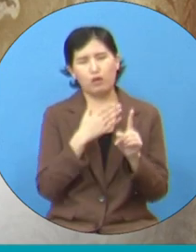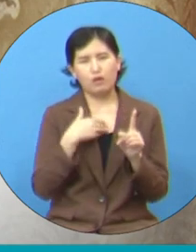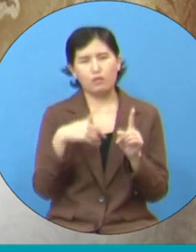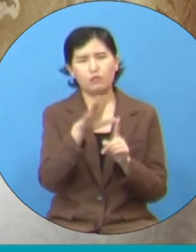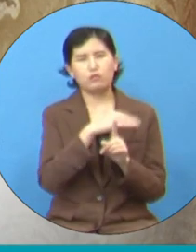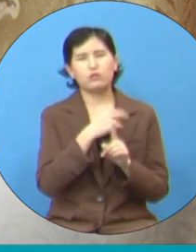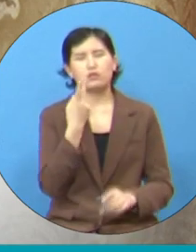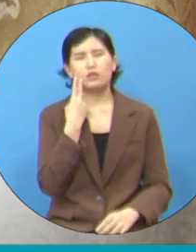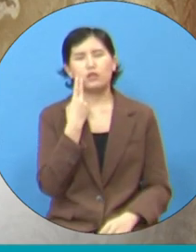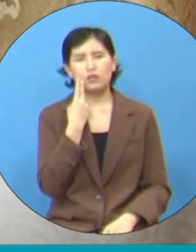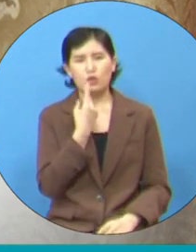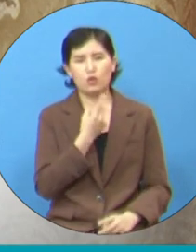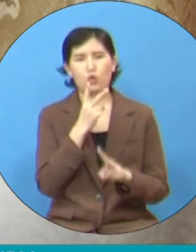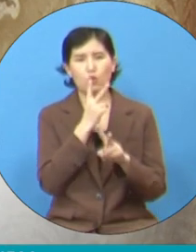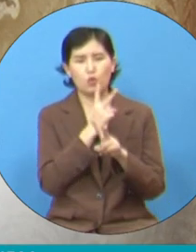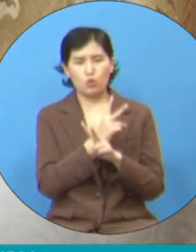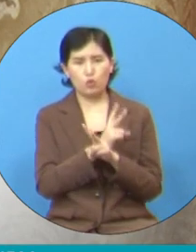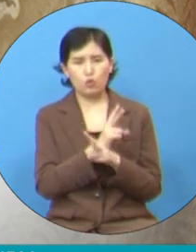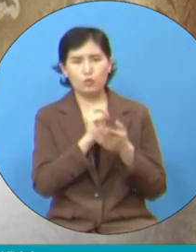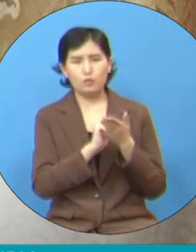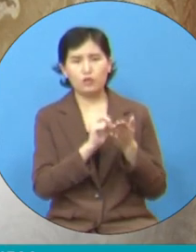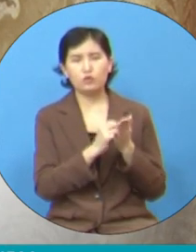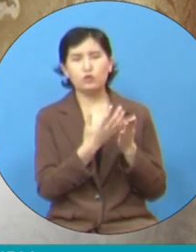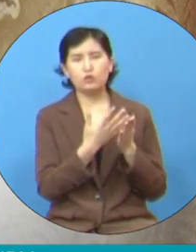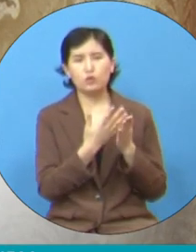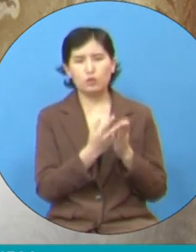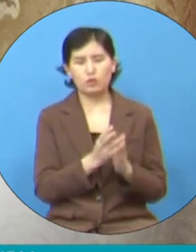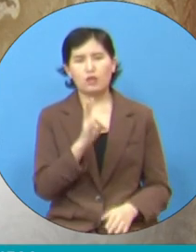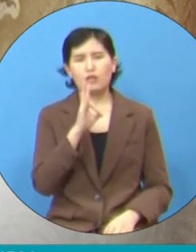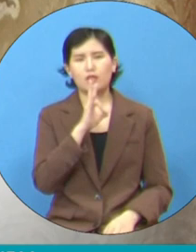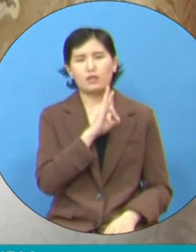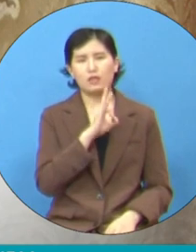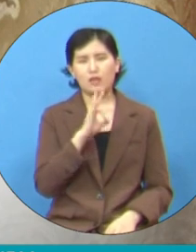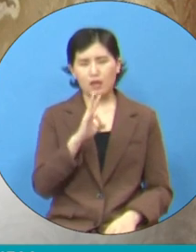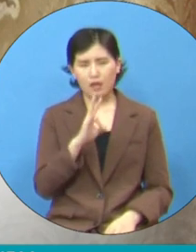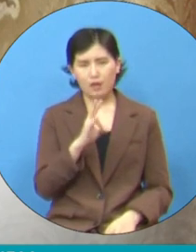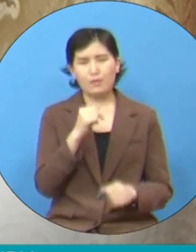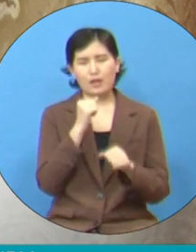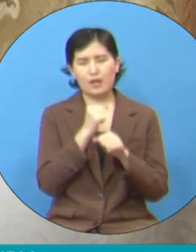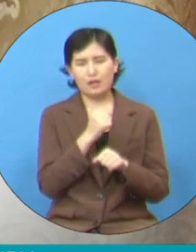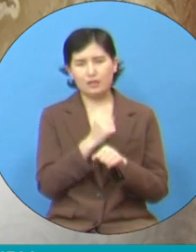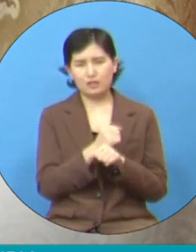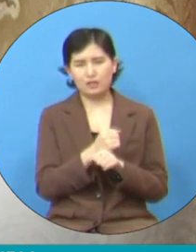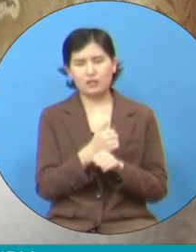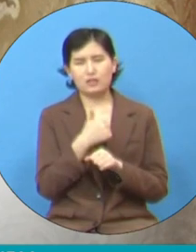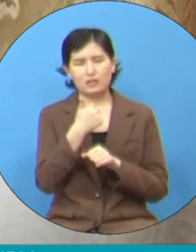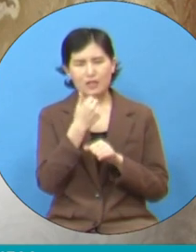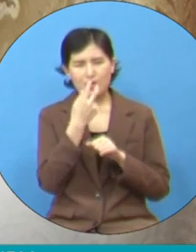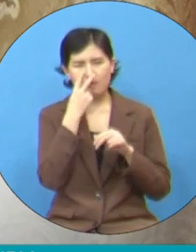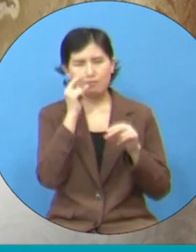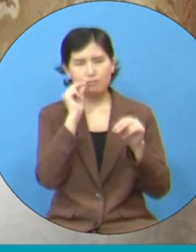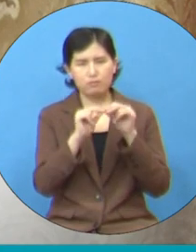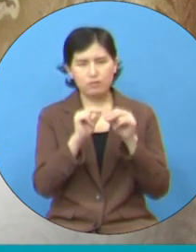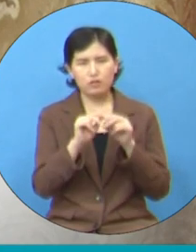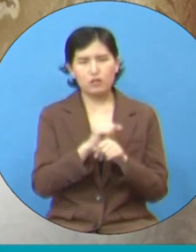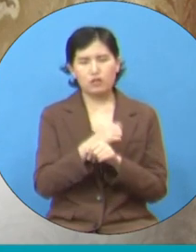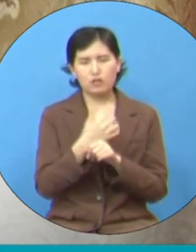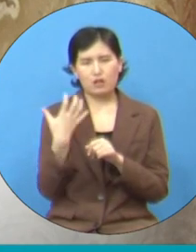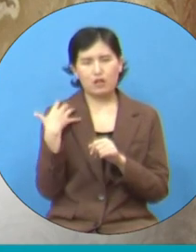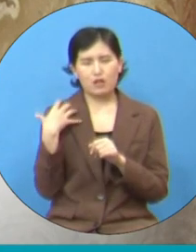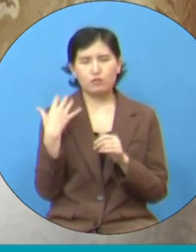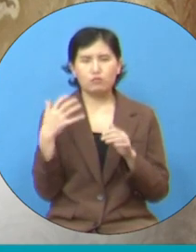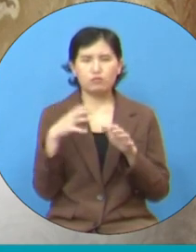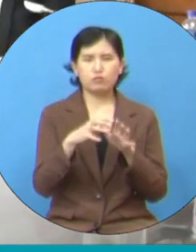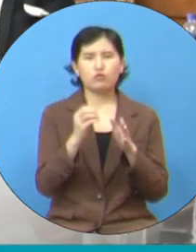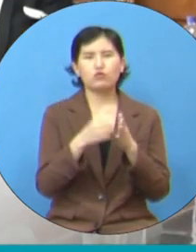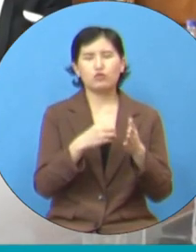бол хуулиар олгогдсон зөвхөн дотоод хяналт нь намынхаа үйл ажиллагааг бүрэн хянах илүү хариуцлагатай байлгах төвшөнд ажиллах